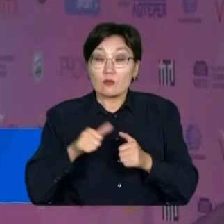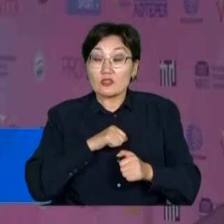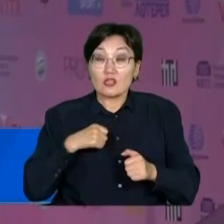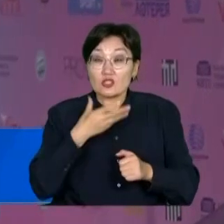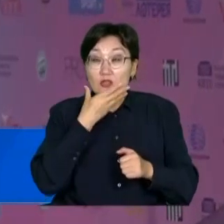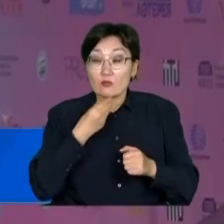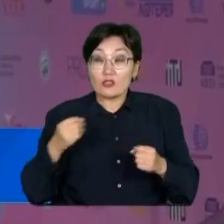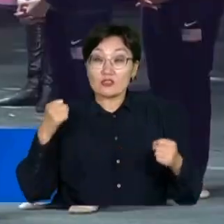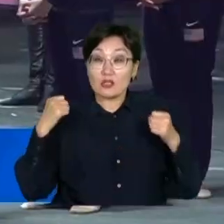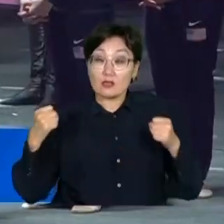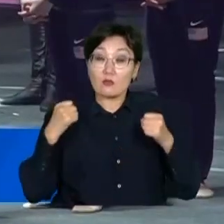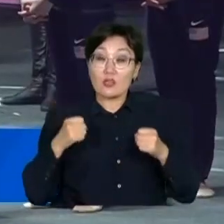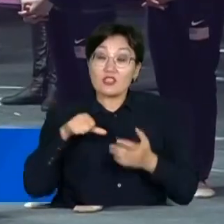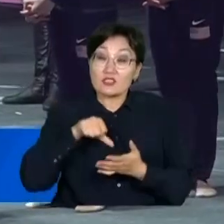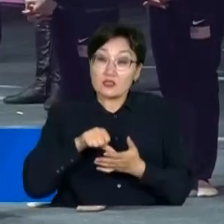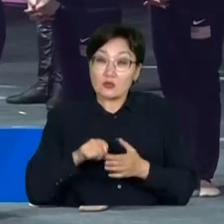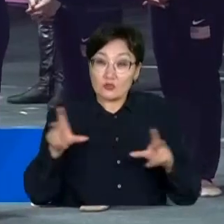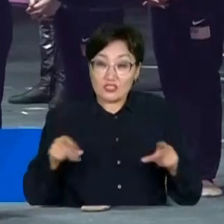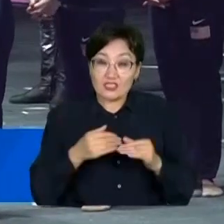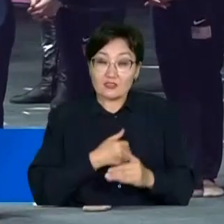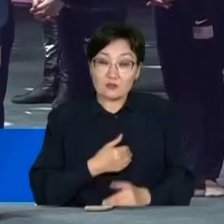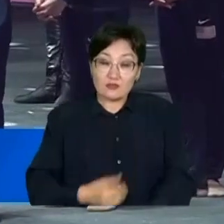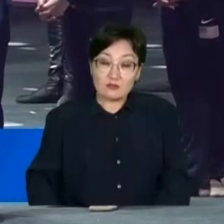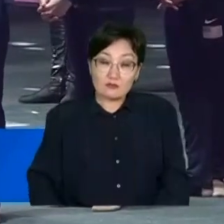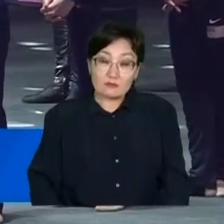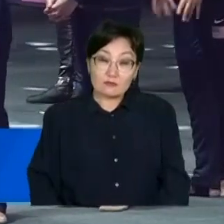әдемі спорт түрінің қатысушыларына сәттілік тілейміз.